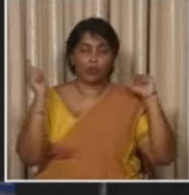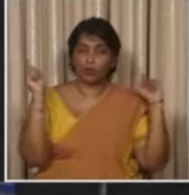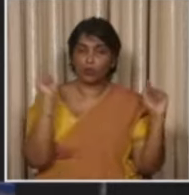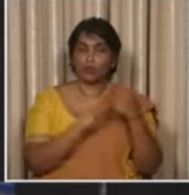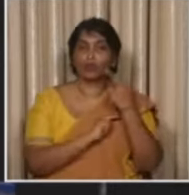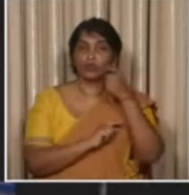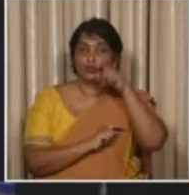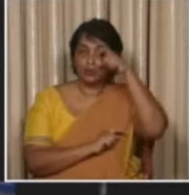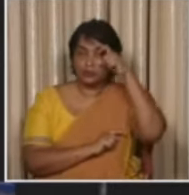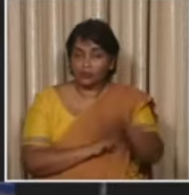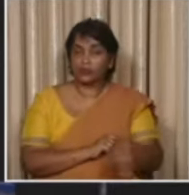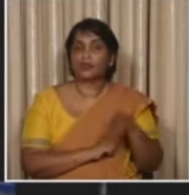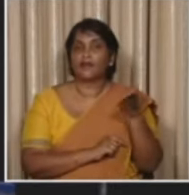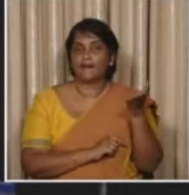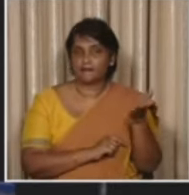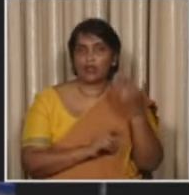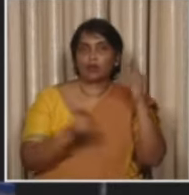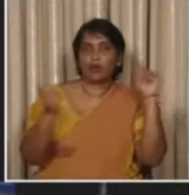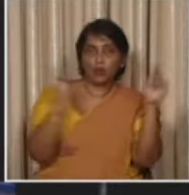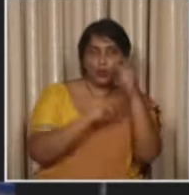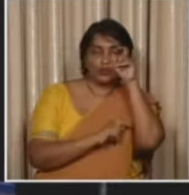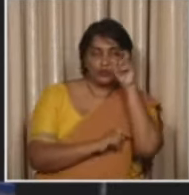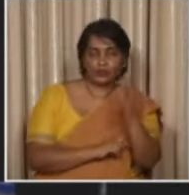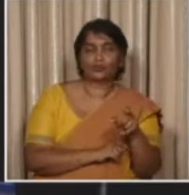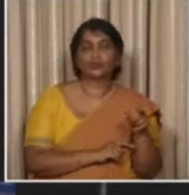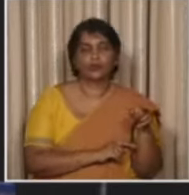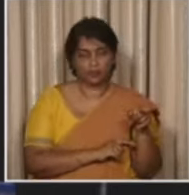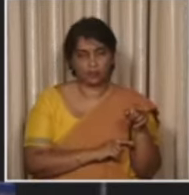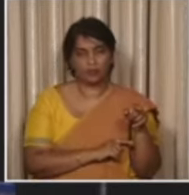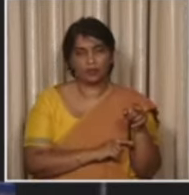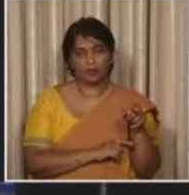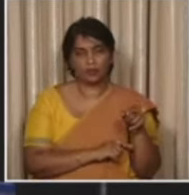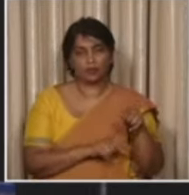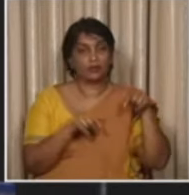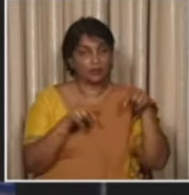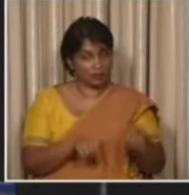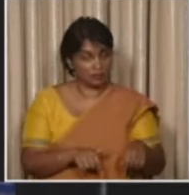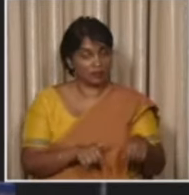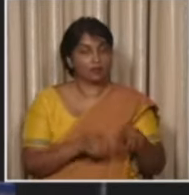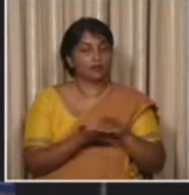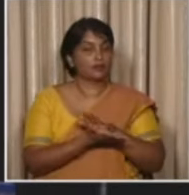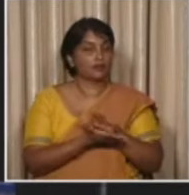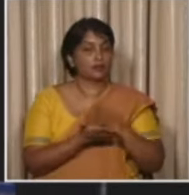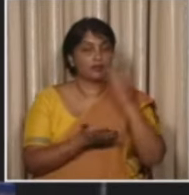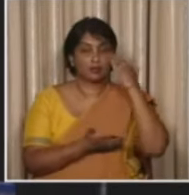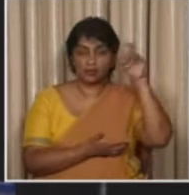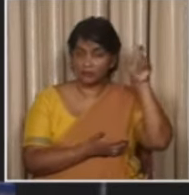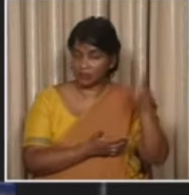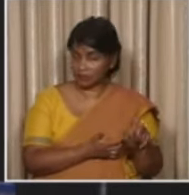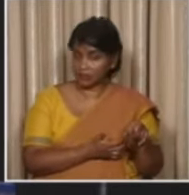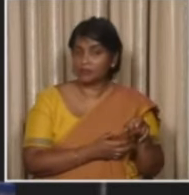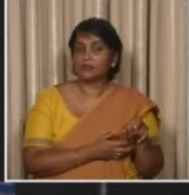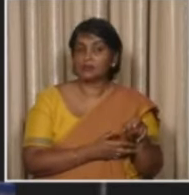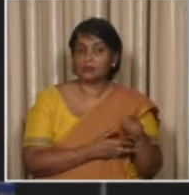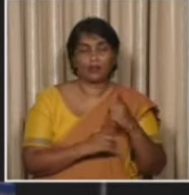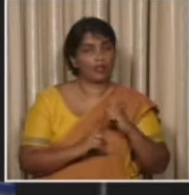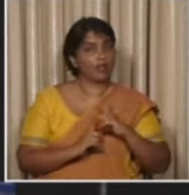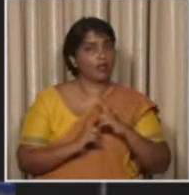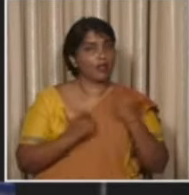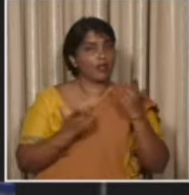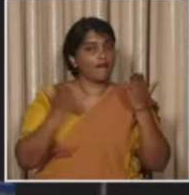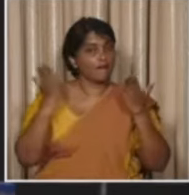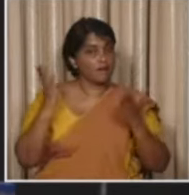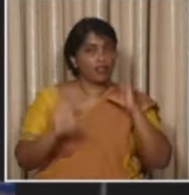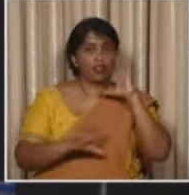දුටු සාක්ෂිකරුවන් හිටියා. දැන් පැහැදිලිව එතුමිය පණ පිටින් ඉන්නවා කියලා